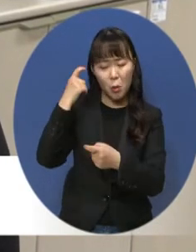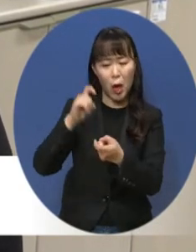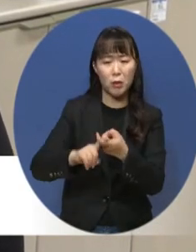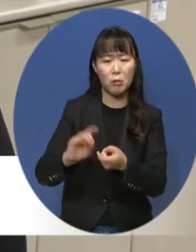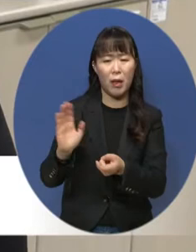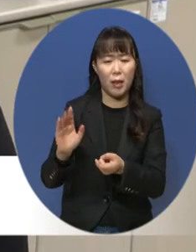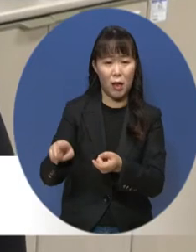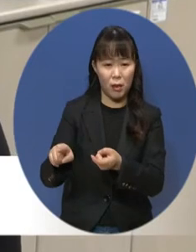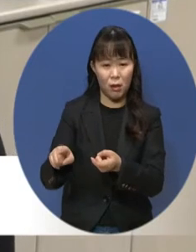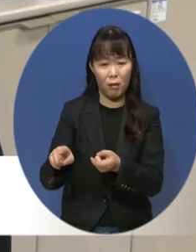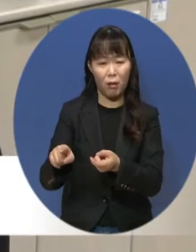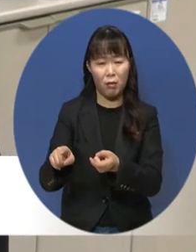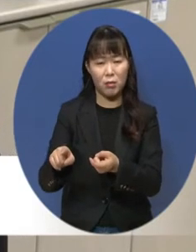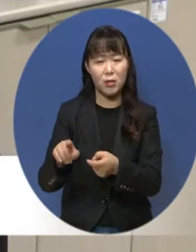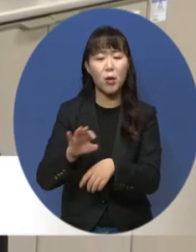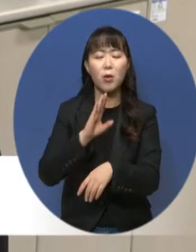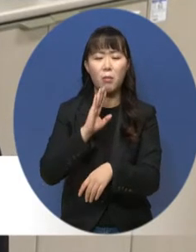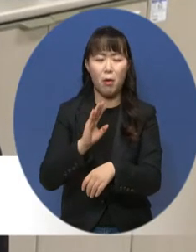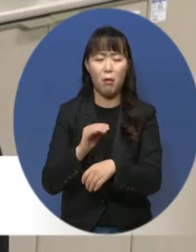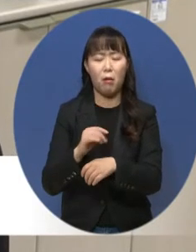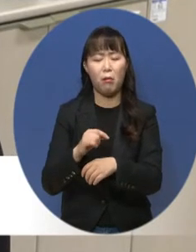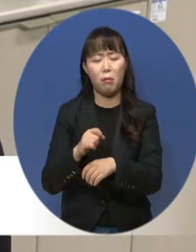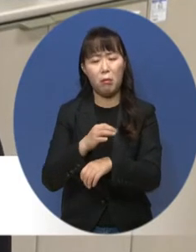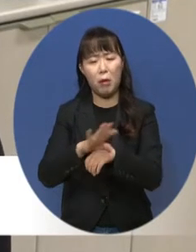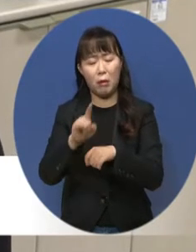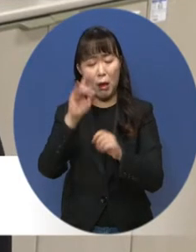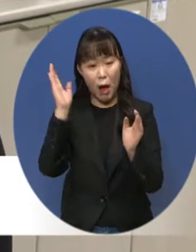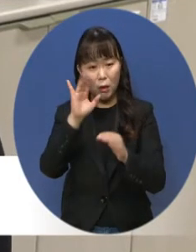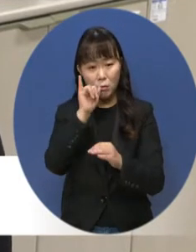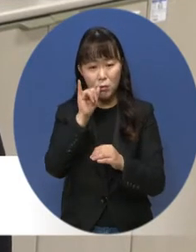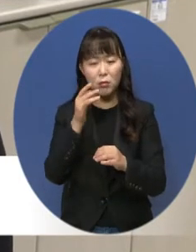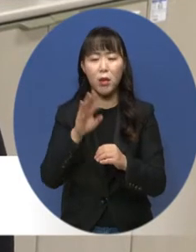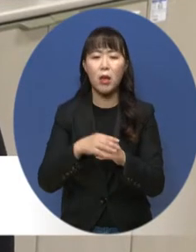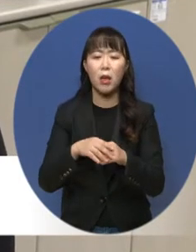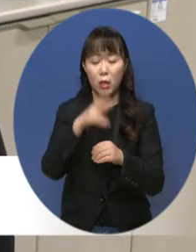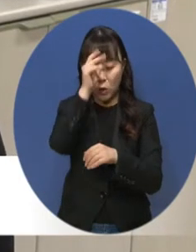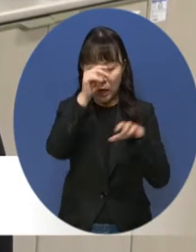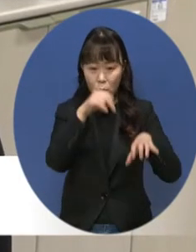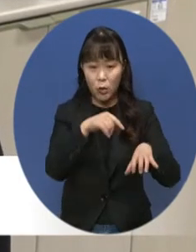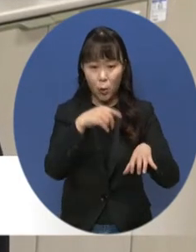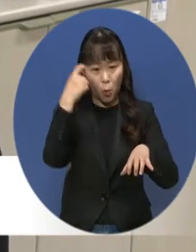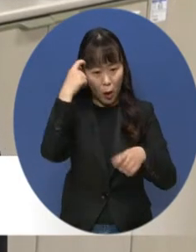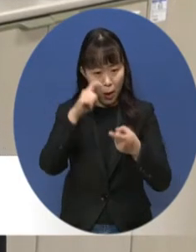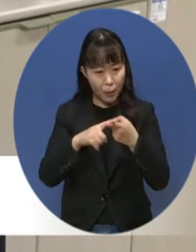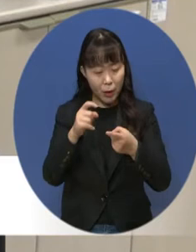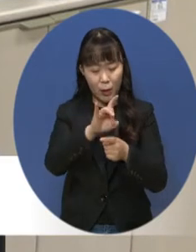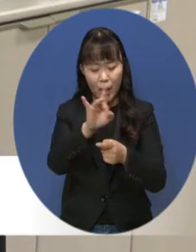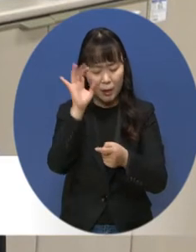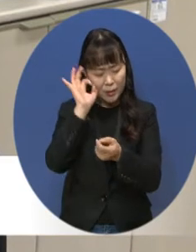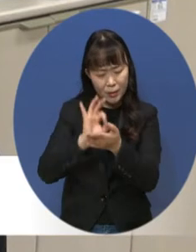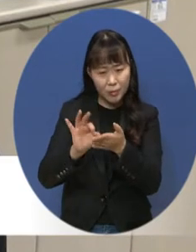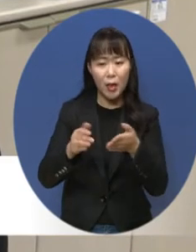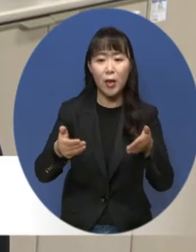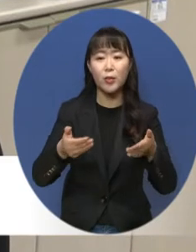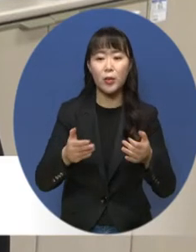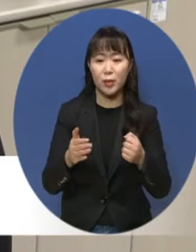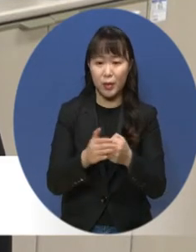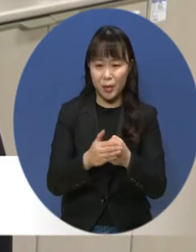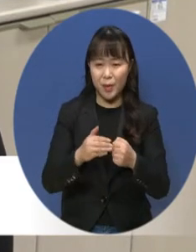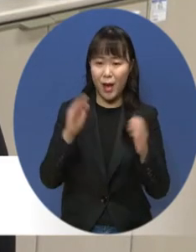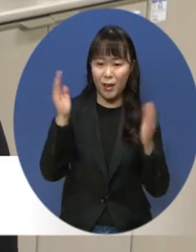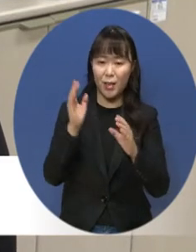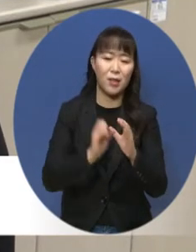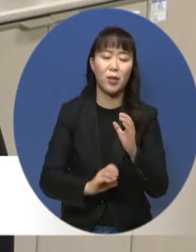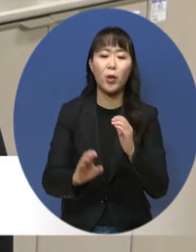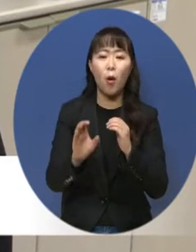않는 그런 이제 소외된 아이들이 많은데 경찰서에서 이렇게 관심을 가져주시고 하나하나 신경을 써주셔서 아이들이